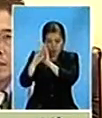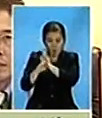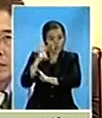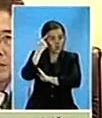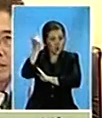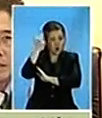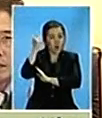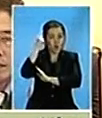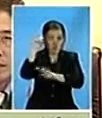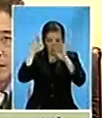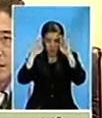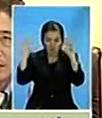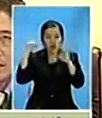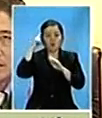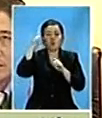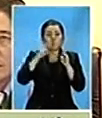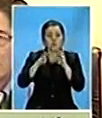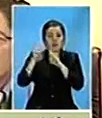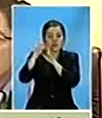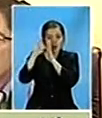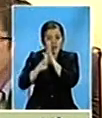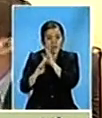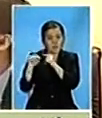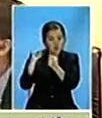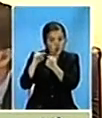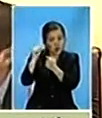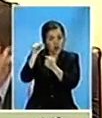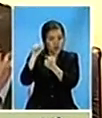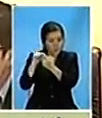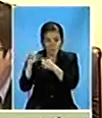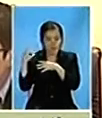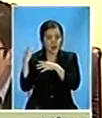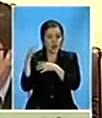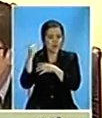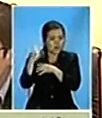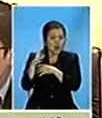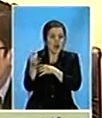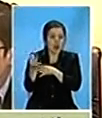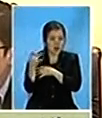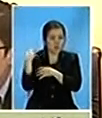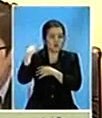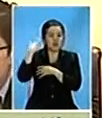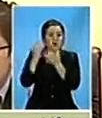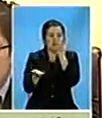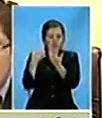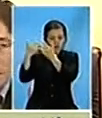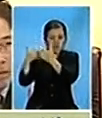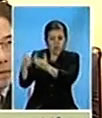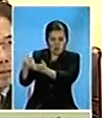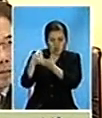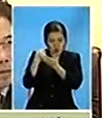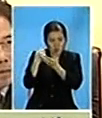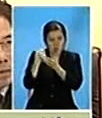งนั้นเป็นผู้เป็นกรรมการนี้จะเป็นคนที่กำหนดว่าอะไรใช้ได้อะไรใช้ไม่ได้นะครับโดยเฉพาะเครื่องมือพิสดารอะไรต่างๆเนี่ยแล้วจะม